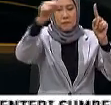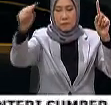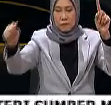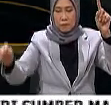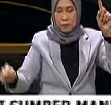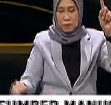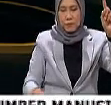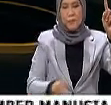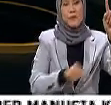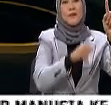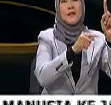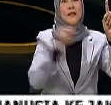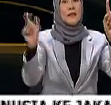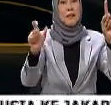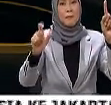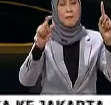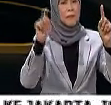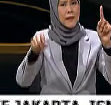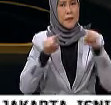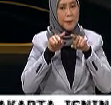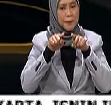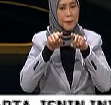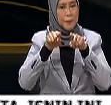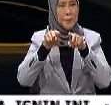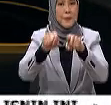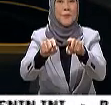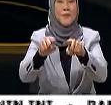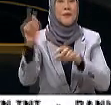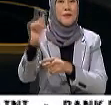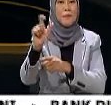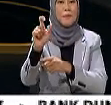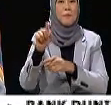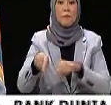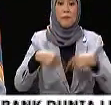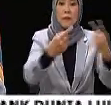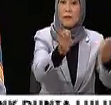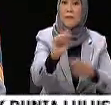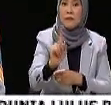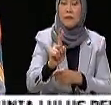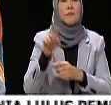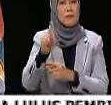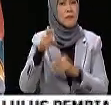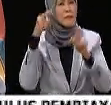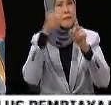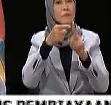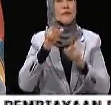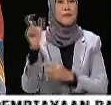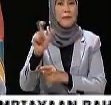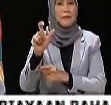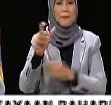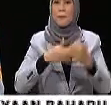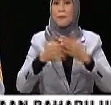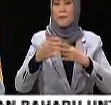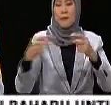berpose makan aku berpusing bersama Islam Jadi di mana saja kau berada kita berpusing Insyaallah waktu teman